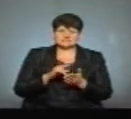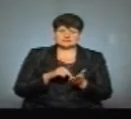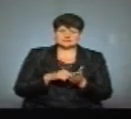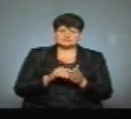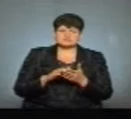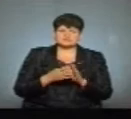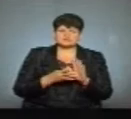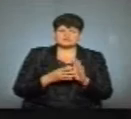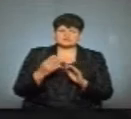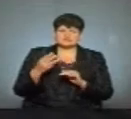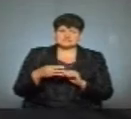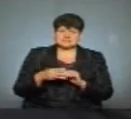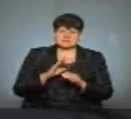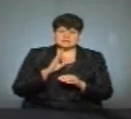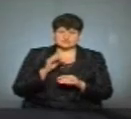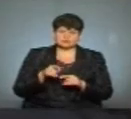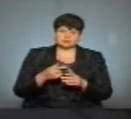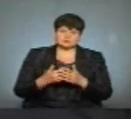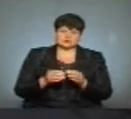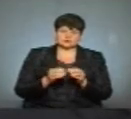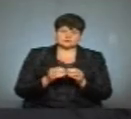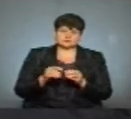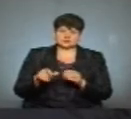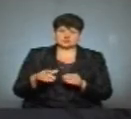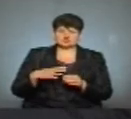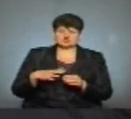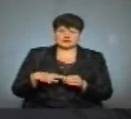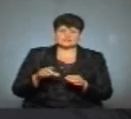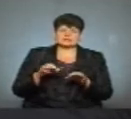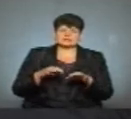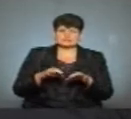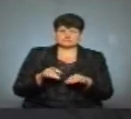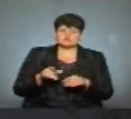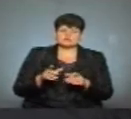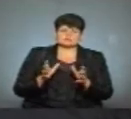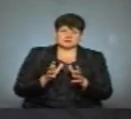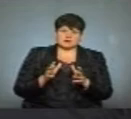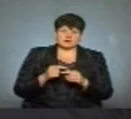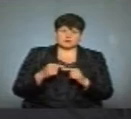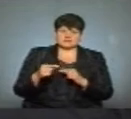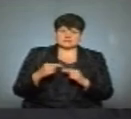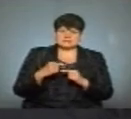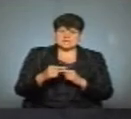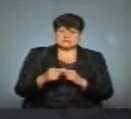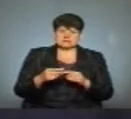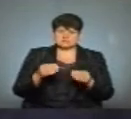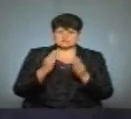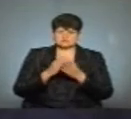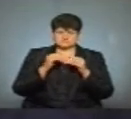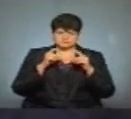на 9:30 ранку. Зараз тут близько 10 пасажирів, які чекають на транспорт. Вони зберігають дистанцію, також одягнені у захисні